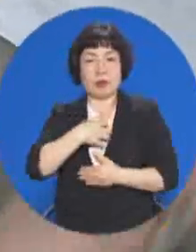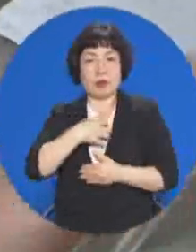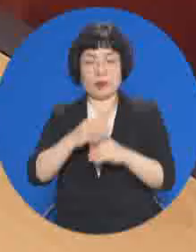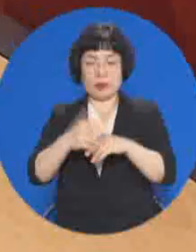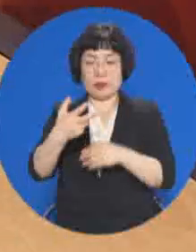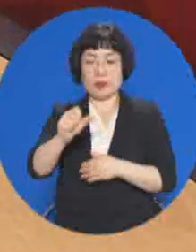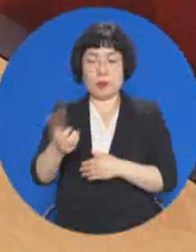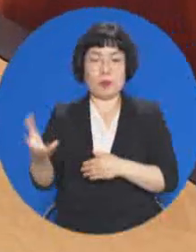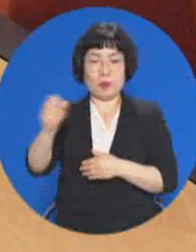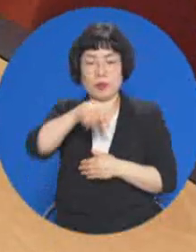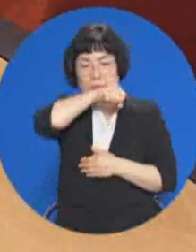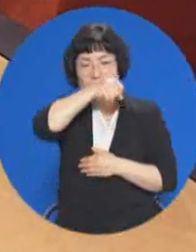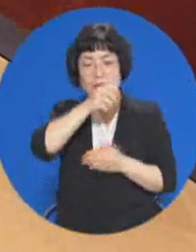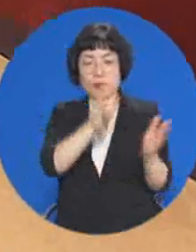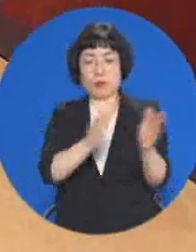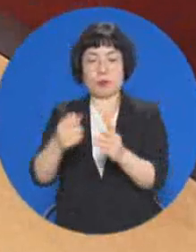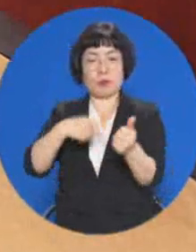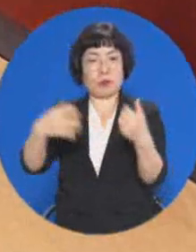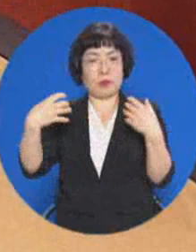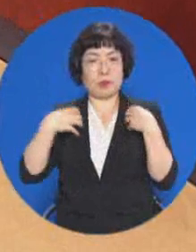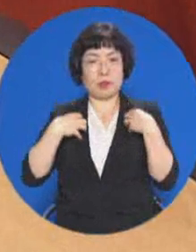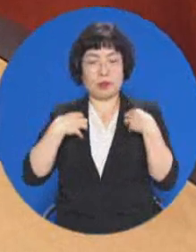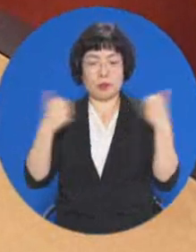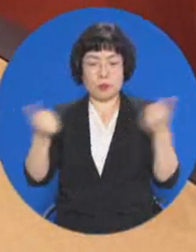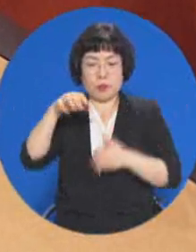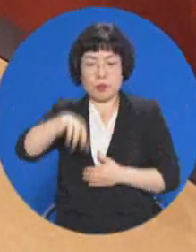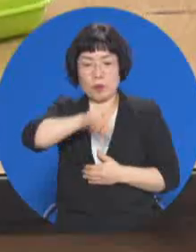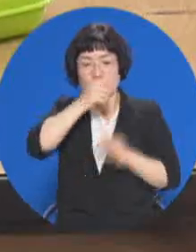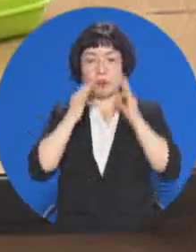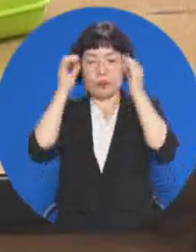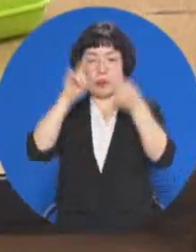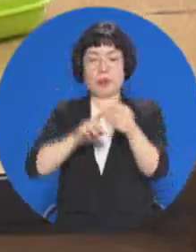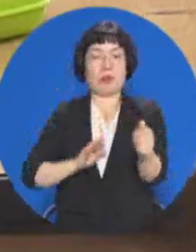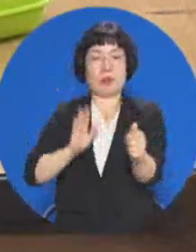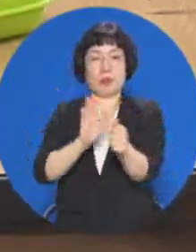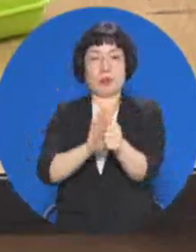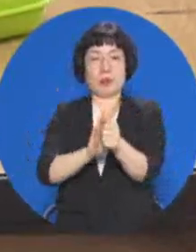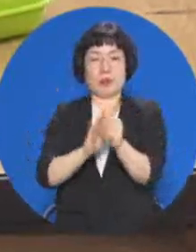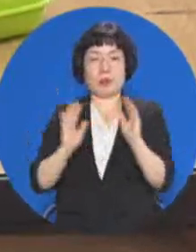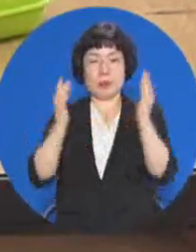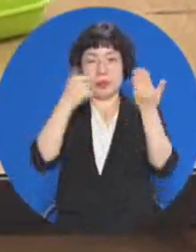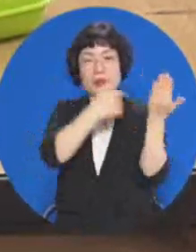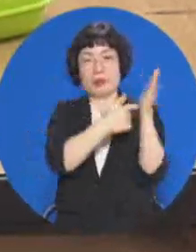75억 원이 넘는 예산을 마련한 교육청과 의회의 노력을 지지한다고 밝혔습니다.